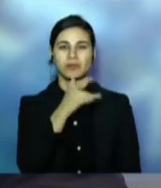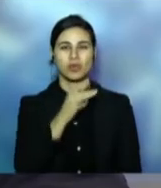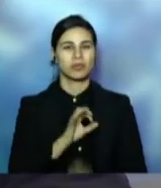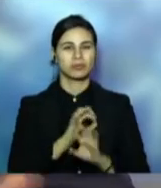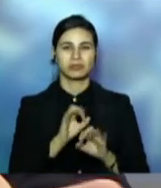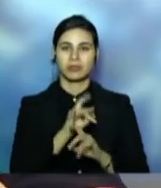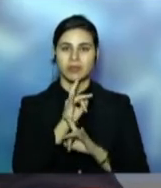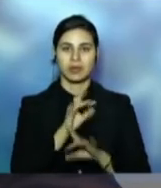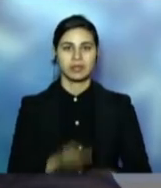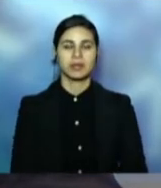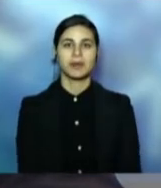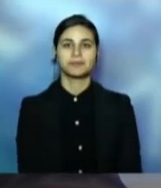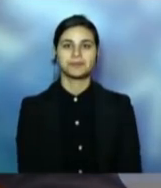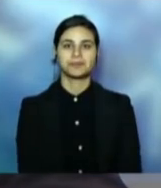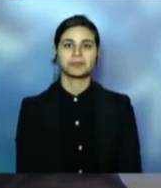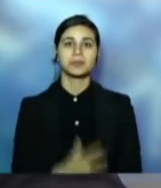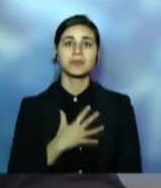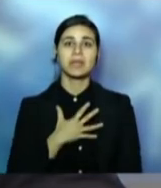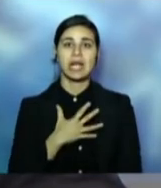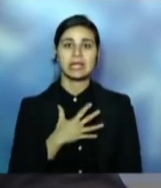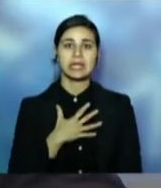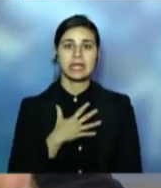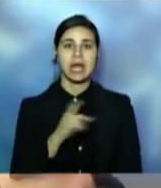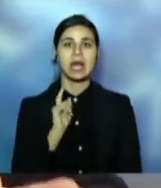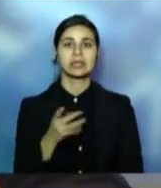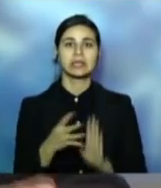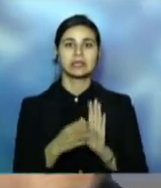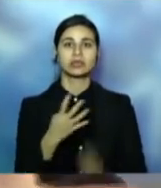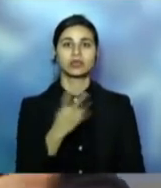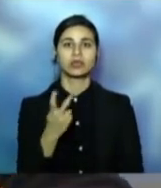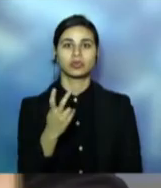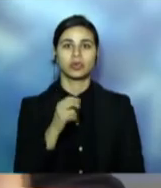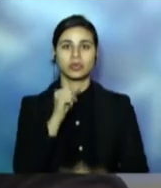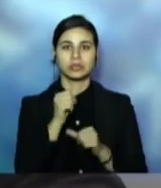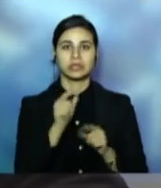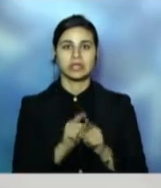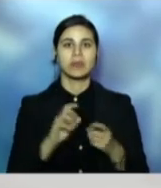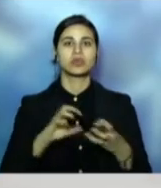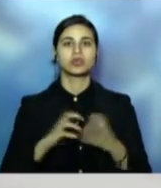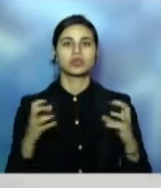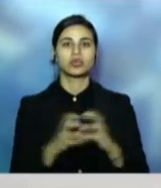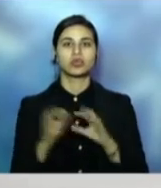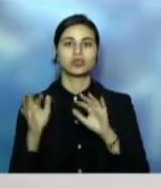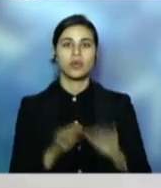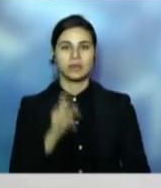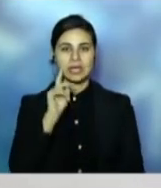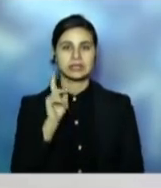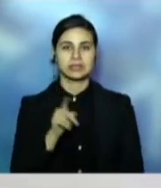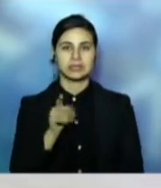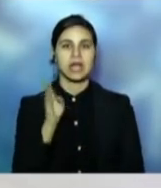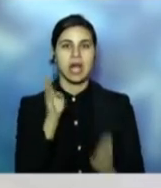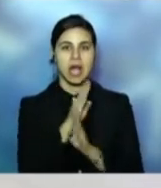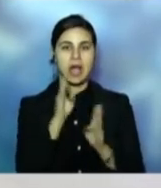წაგართმევთ. კანადა 1922 წელი, ცივი, თოვლიანი, როგორც ეს კანადაში იცის ხოლმე